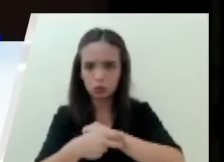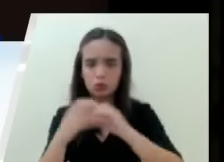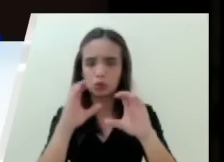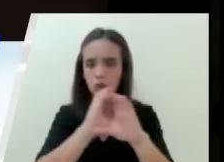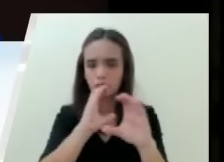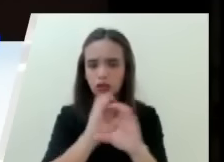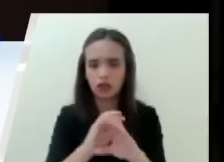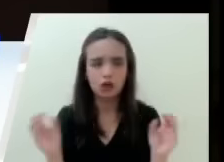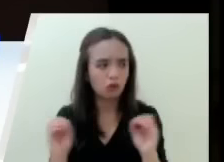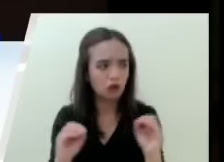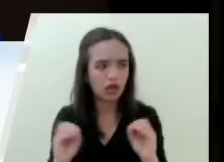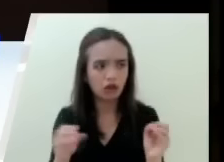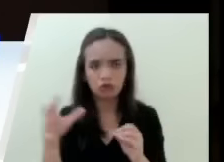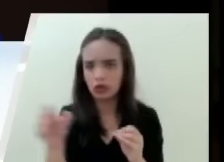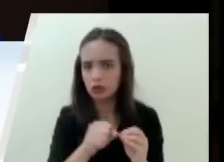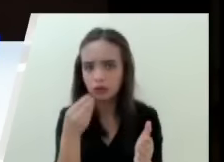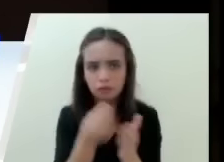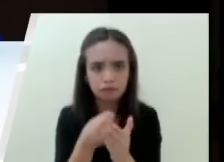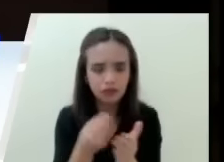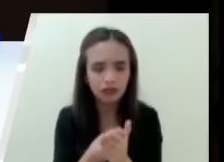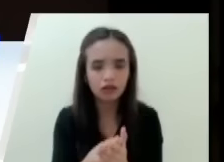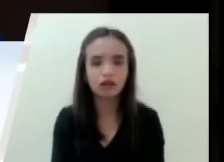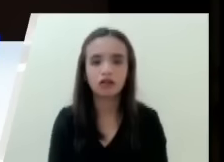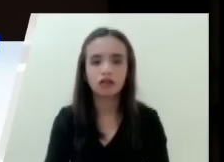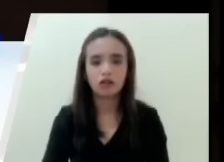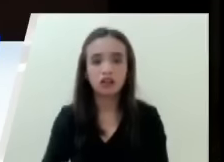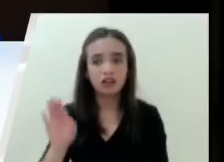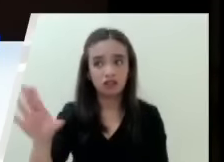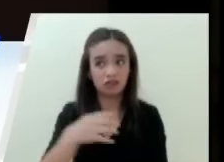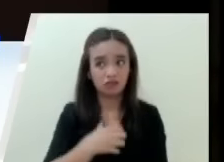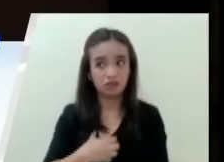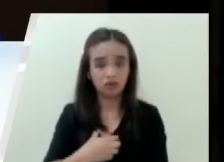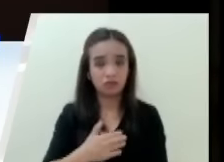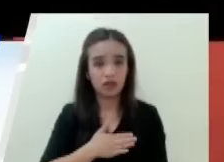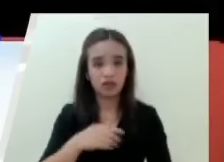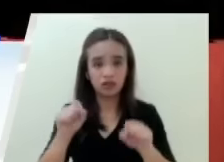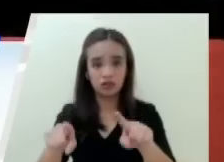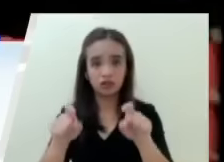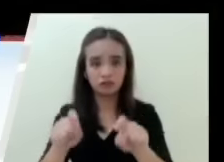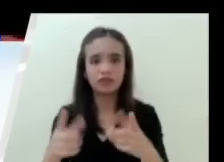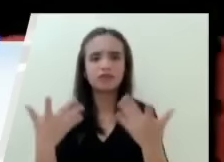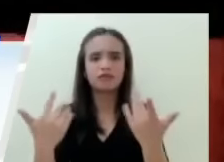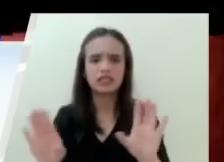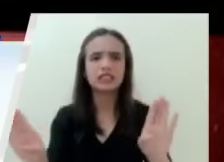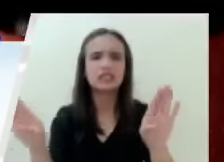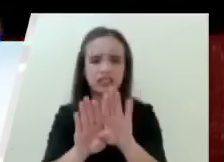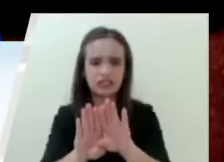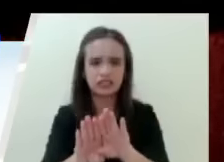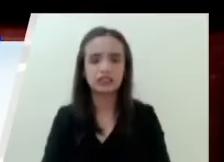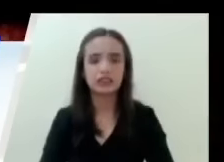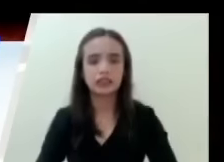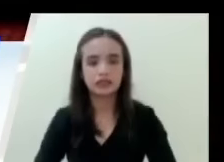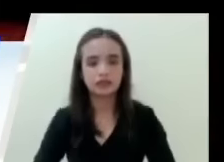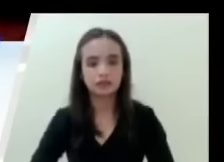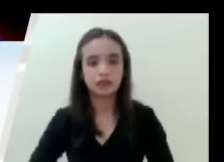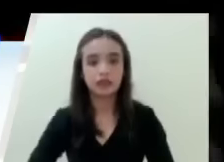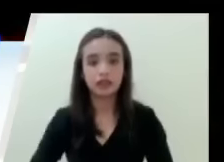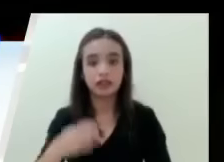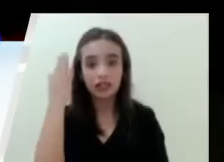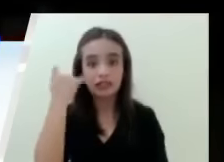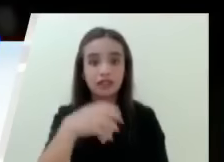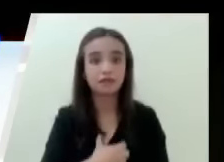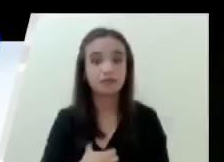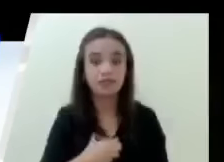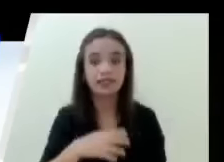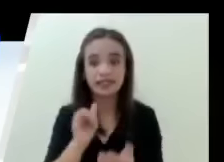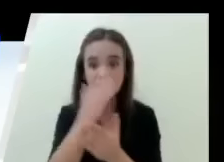pera. Nung nareklamo po nila yung shop ko po ay nagsarado na po. Dahil din daw sa mga nagreklamo kung kaya siya umalis sa